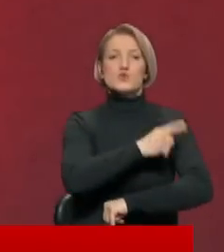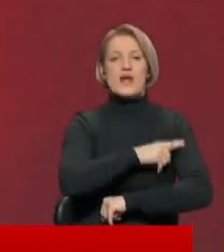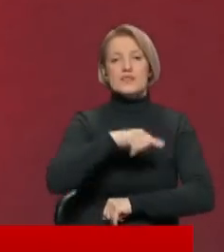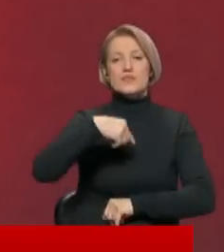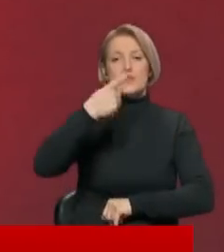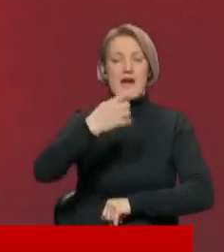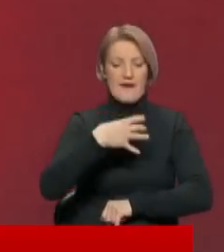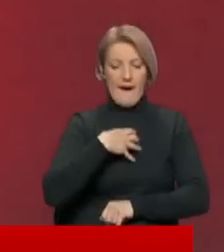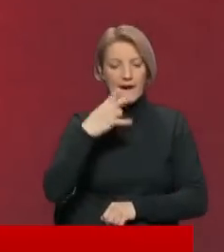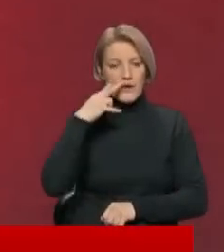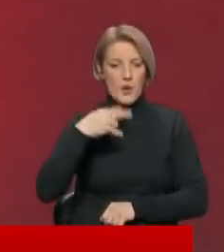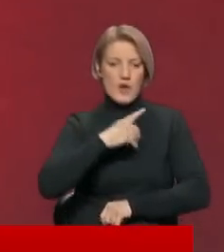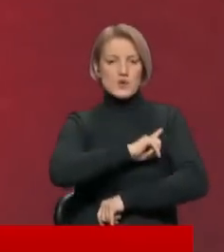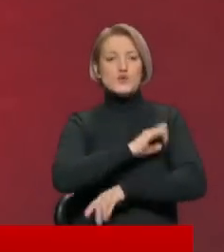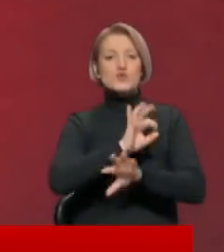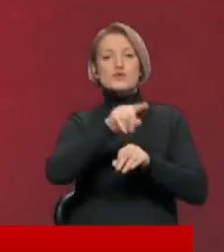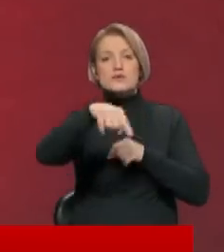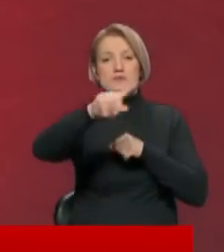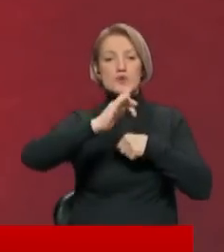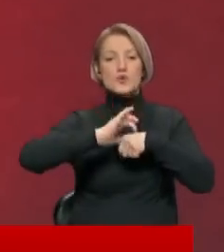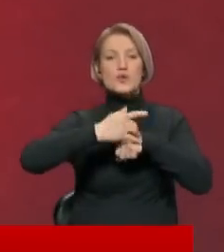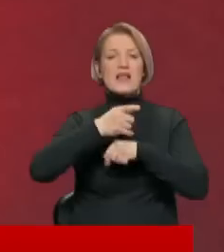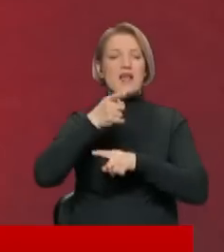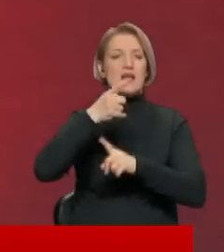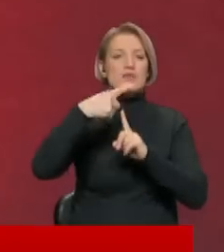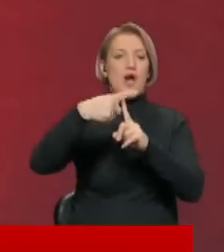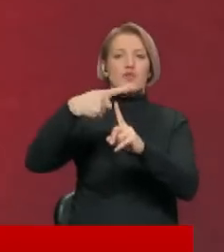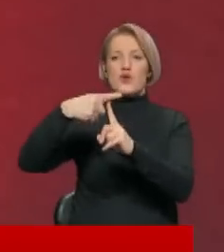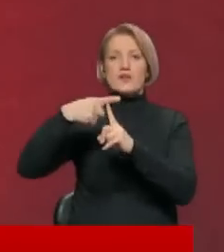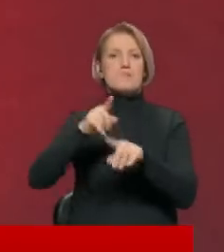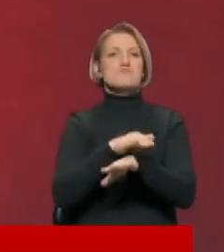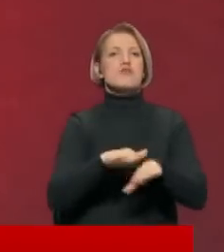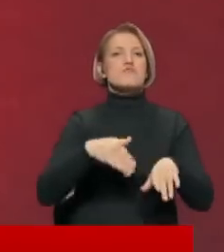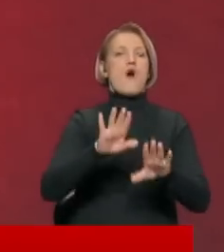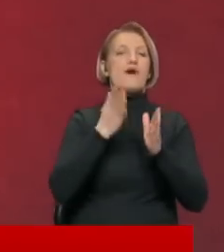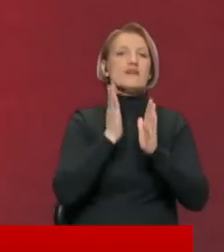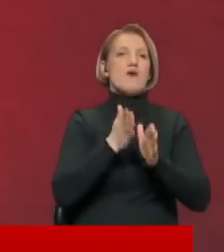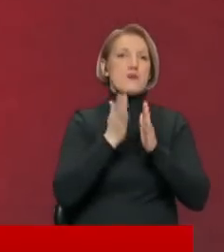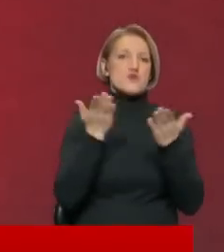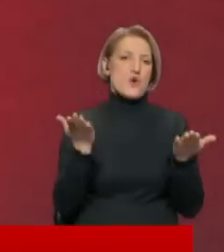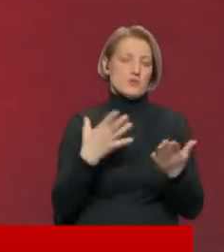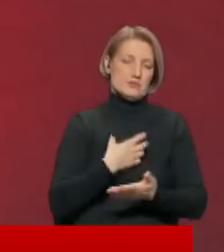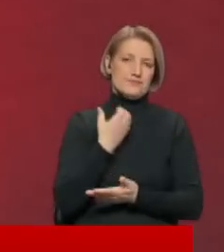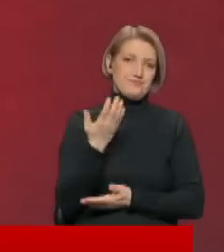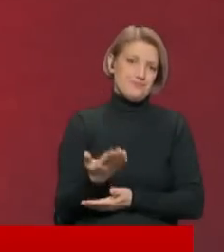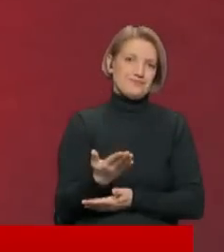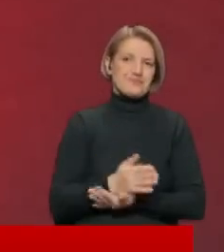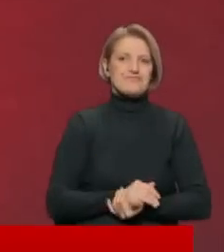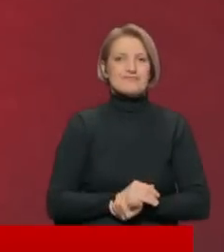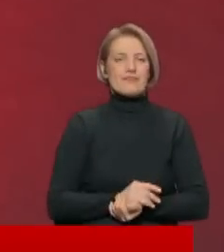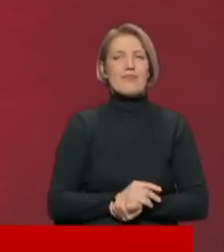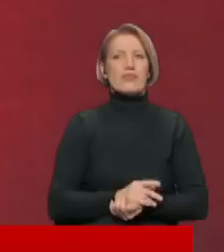kendisine göre güçsüz bulduğu ülkeleri tehditleri de bitmiyor devam ediyor maalesef ve